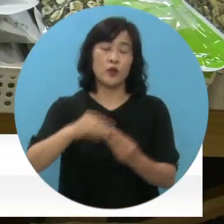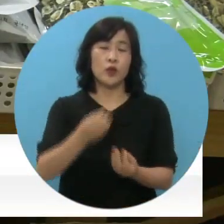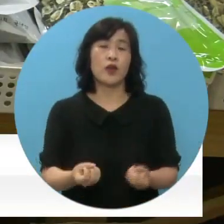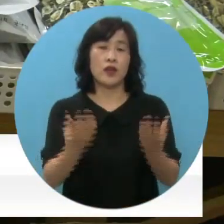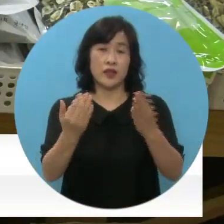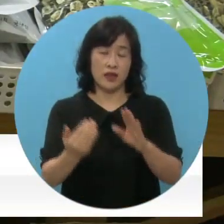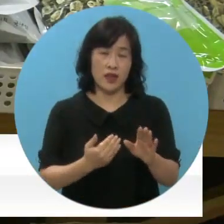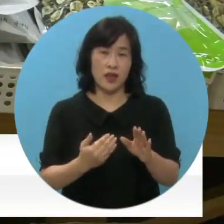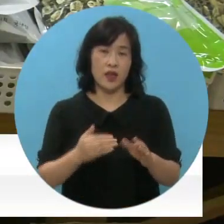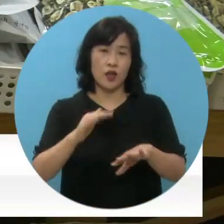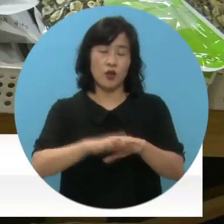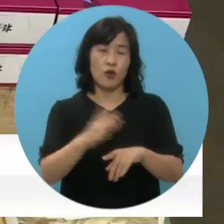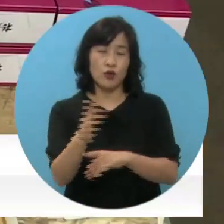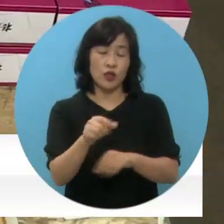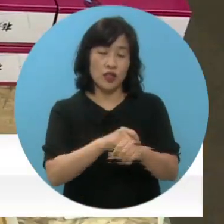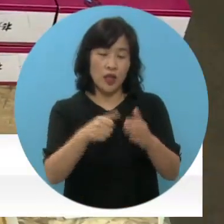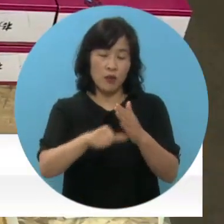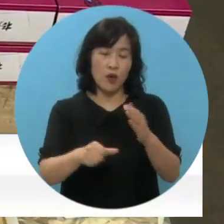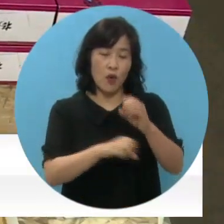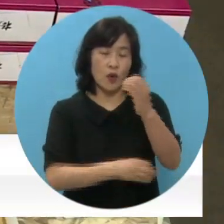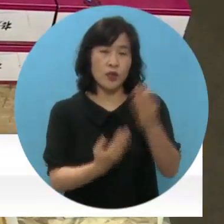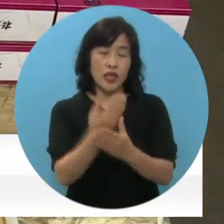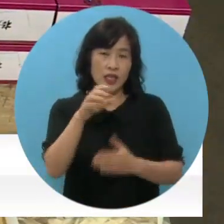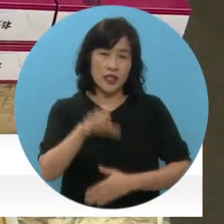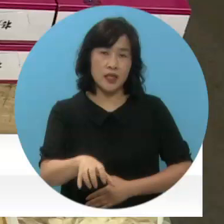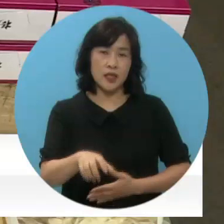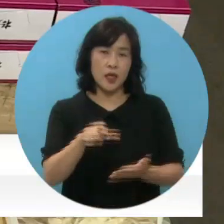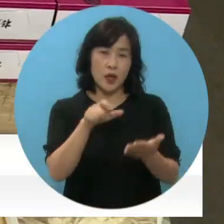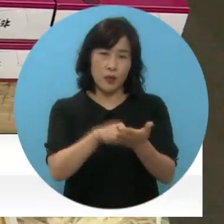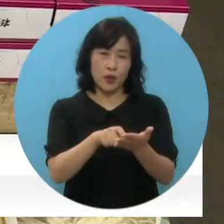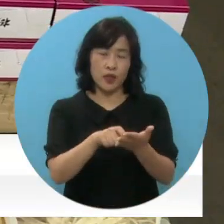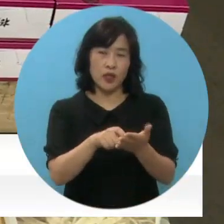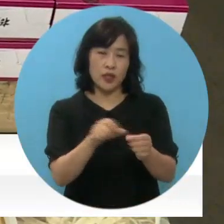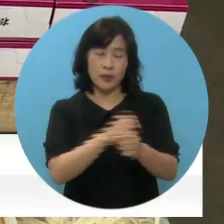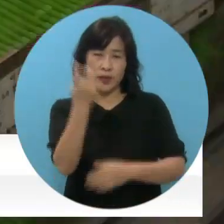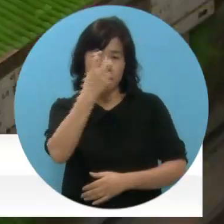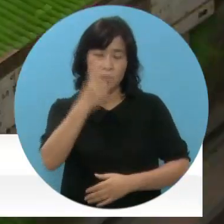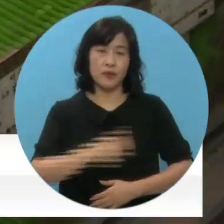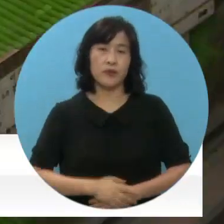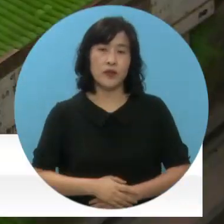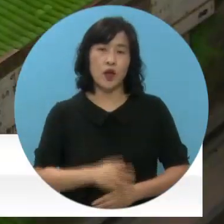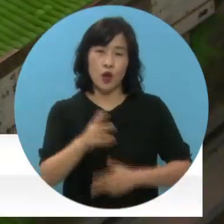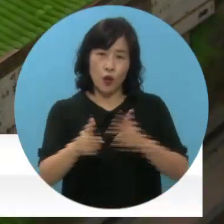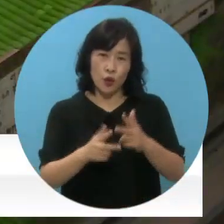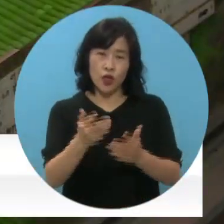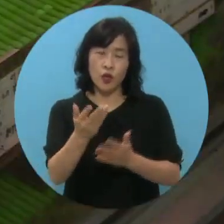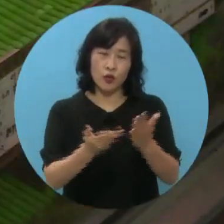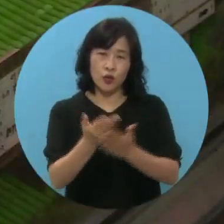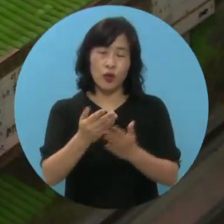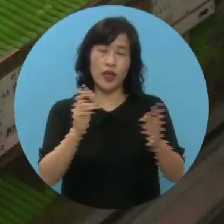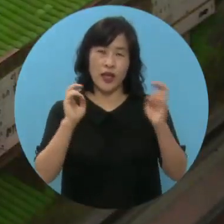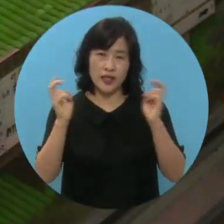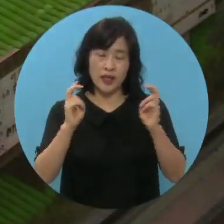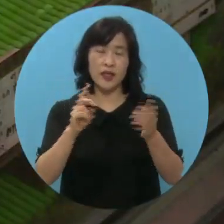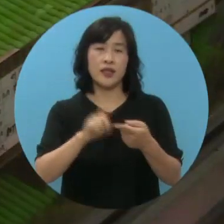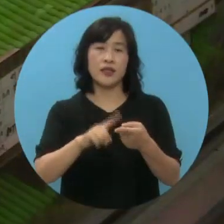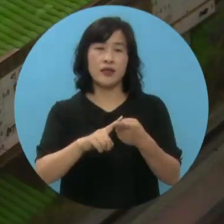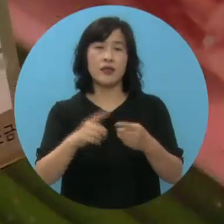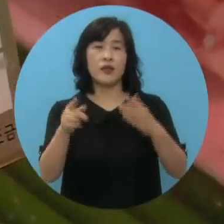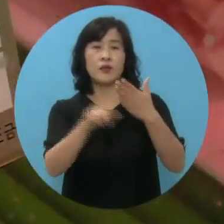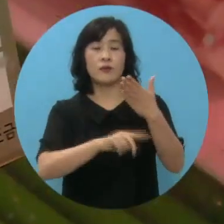전남도는 추석을 앞두고 농수특산물 원산지 표시 특별단속을 합니다. 제조업체와 유통업체 등을